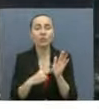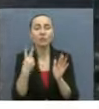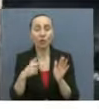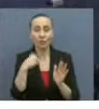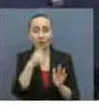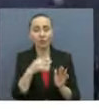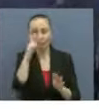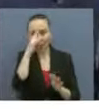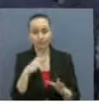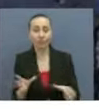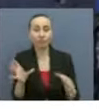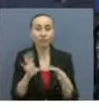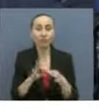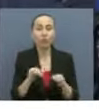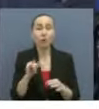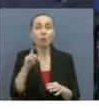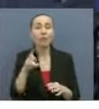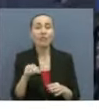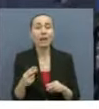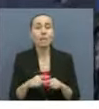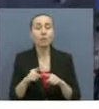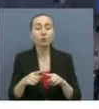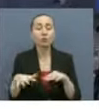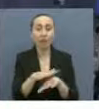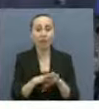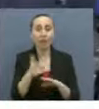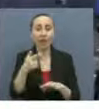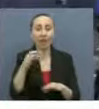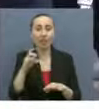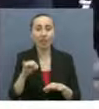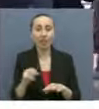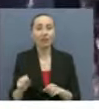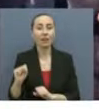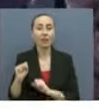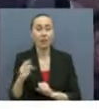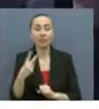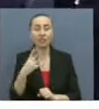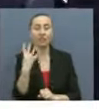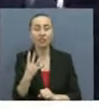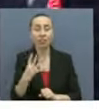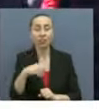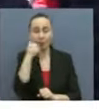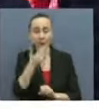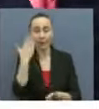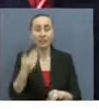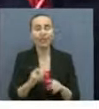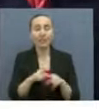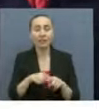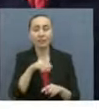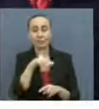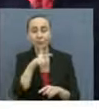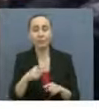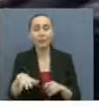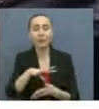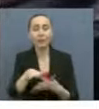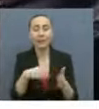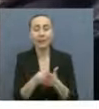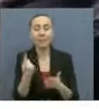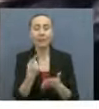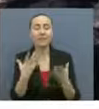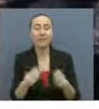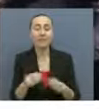Казахстан присоединился к уставу Международного дня гражданской обороны 24 года назад. С тех пор праздник отмечается в первый день весны и